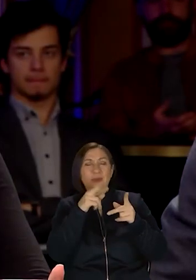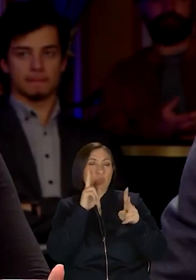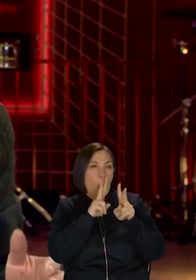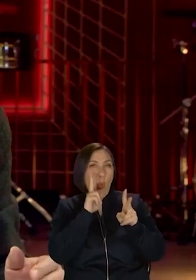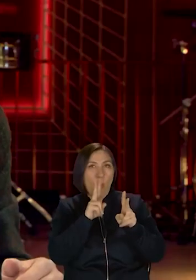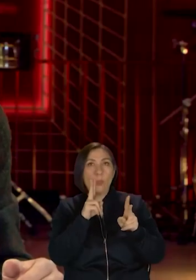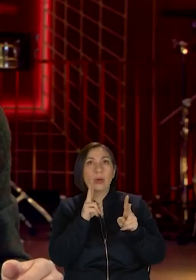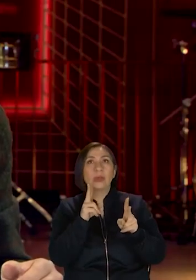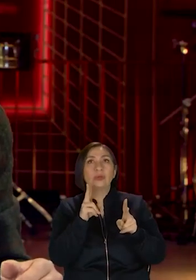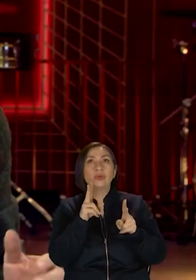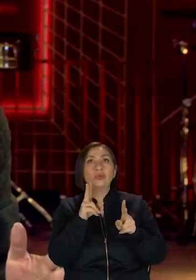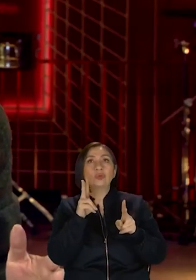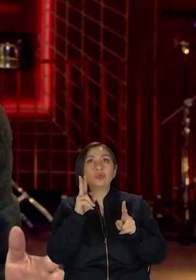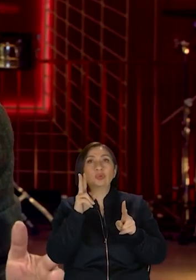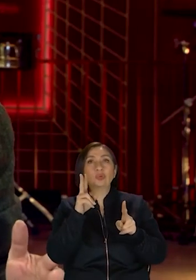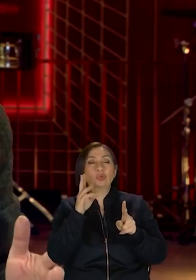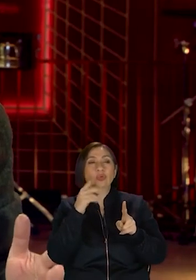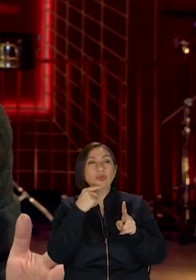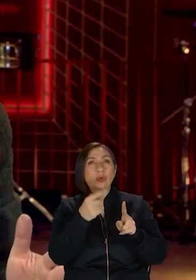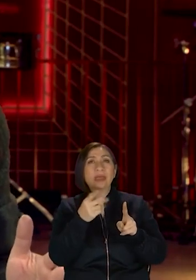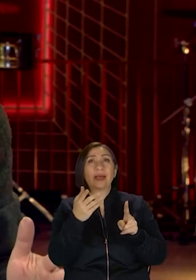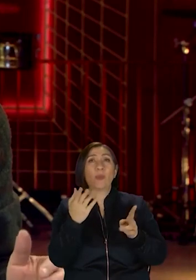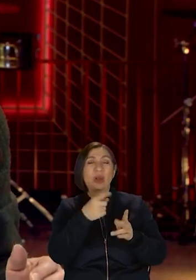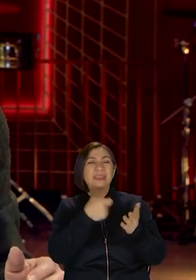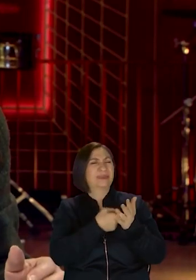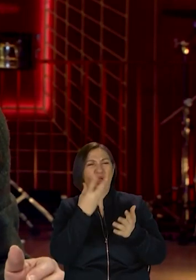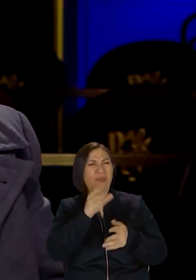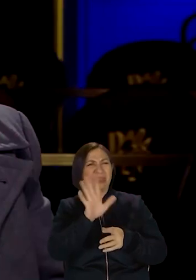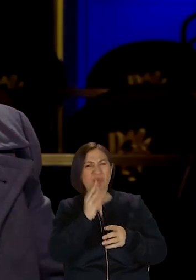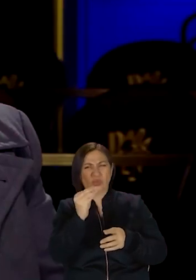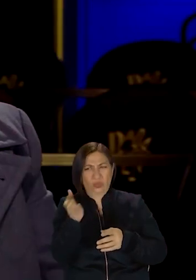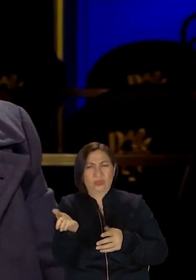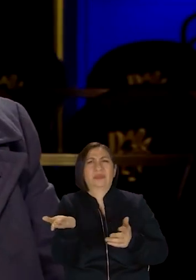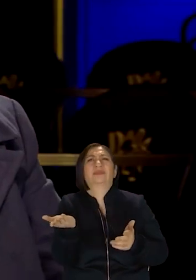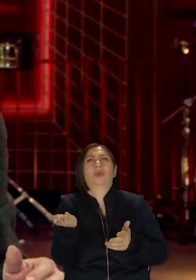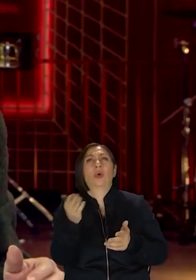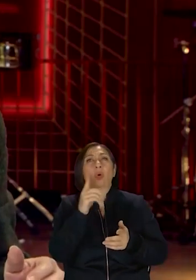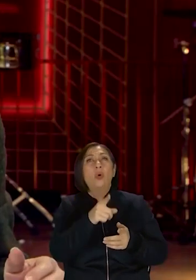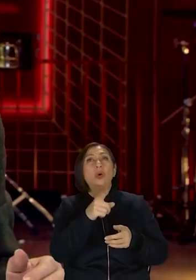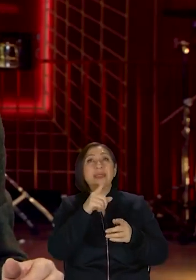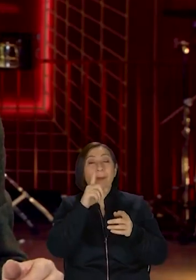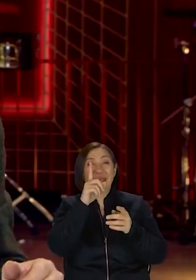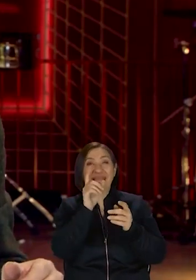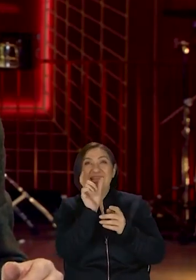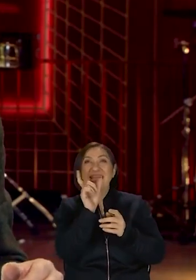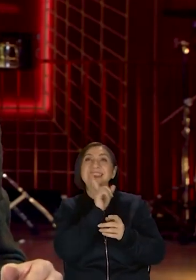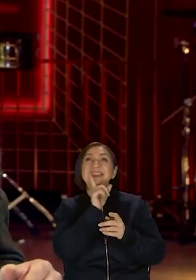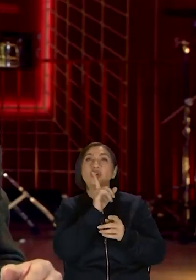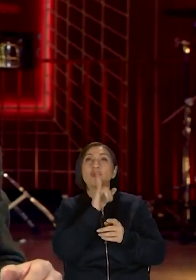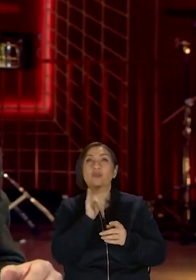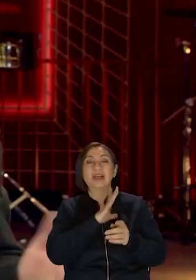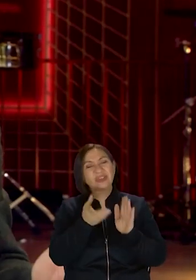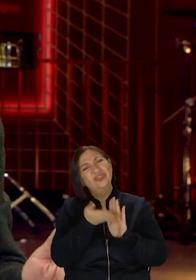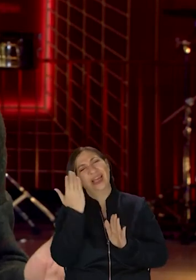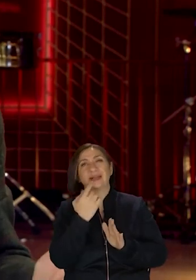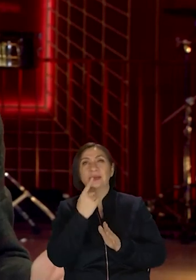buluyorum filan. Ondan sonra işte diyorum falan, ya böyle isimler olmaz çocuğa diyorum filan. Orada var İngilizce bir küfür. Bunu çıkar